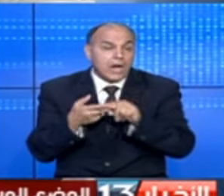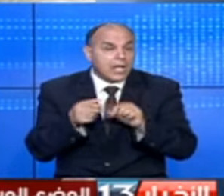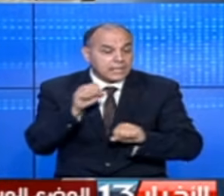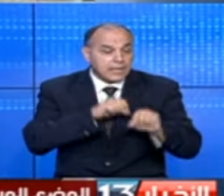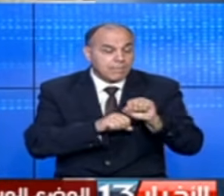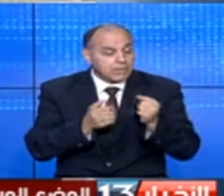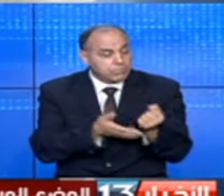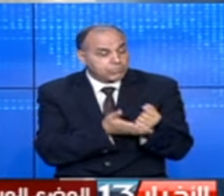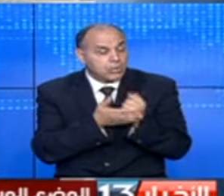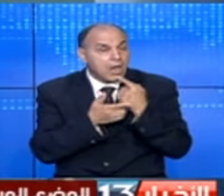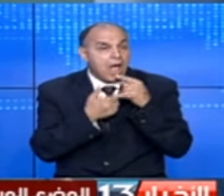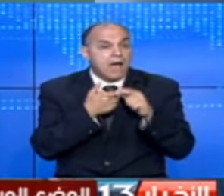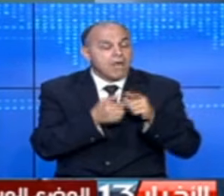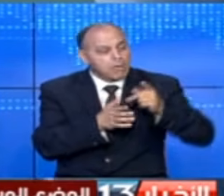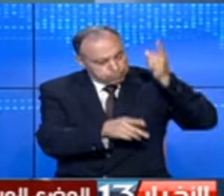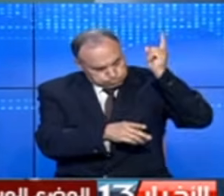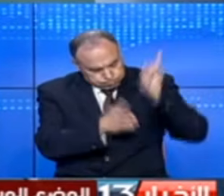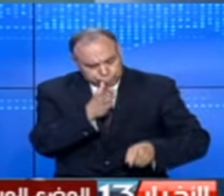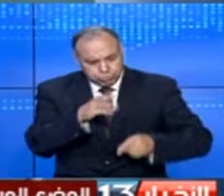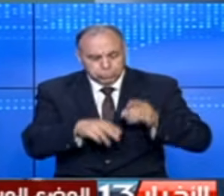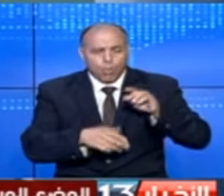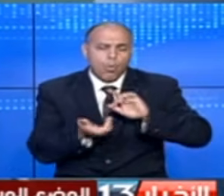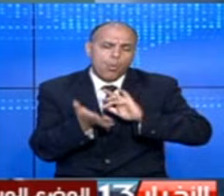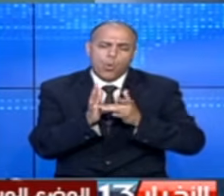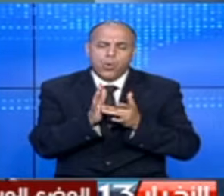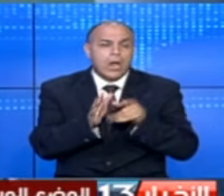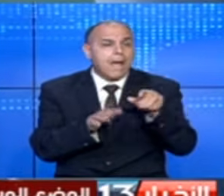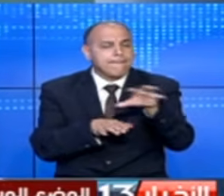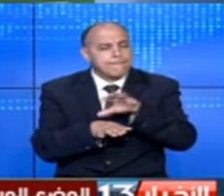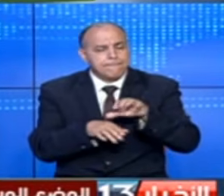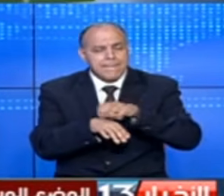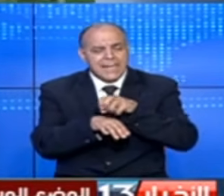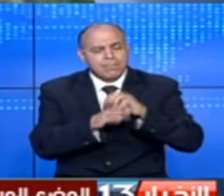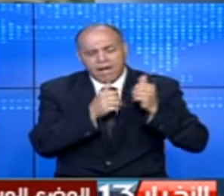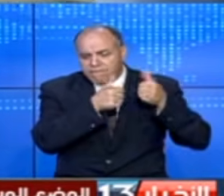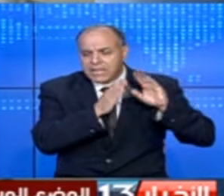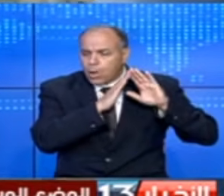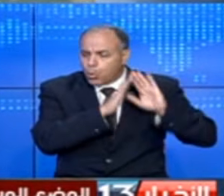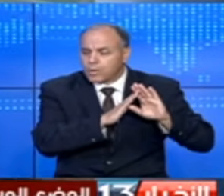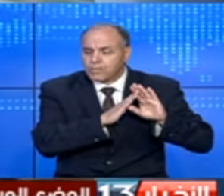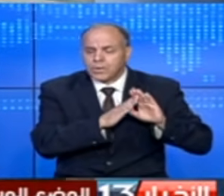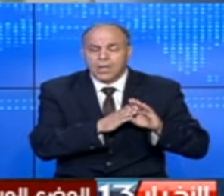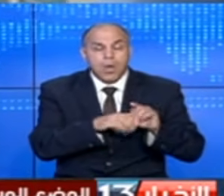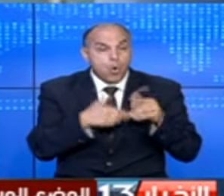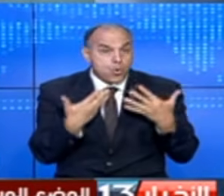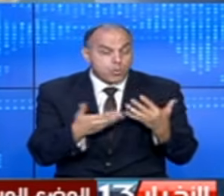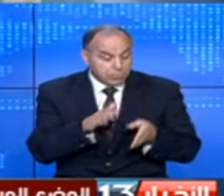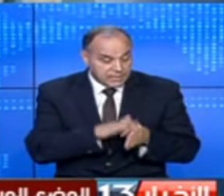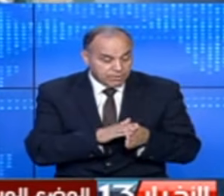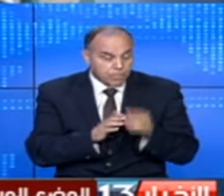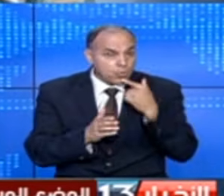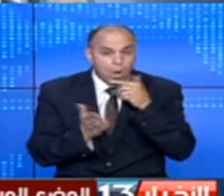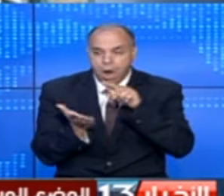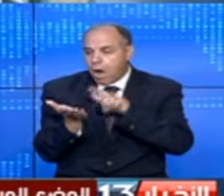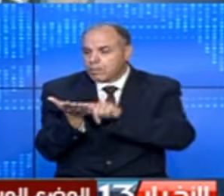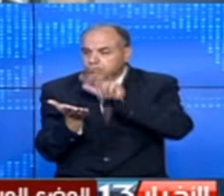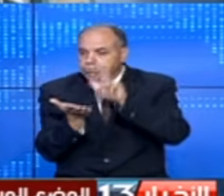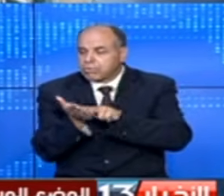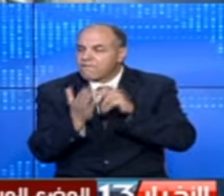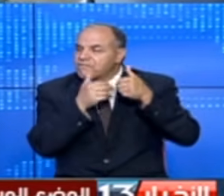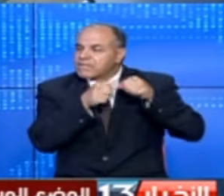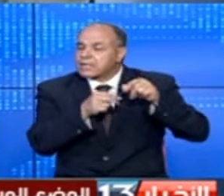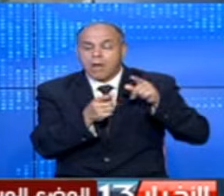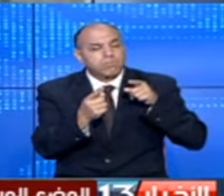وتنظيم النجدة فرض الحجر الصحي الشامل على هذه المعتمدية بداية من اليوم، وتطبيق الحجر